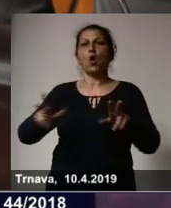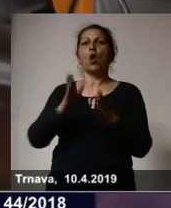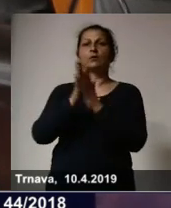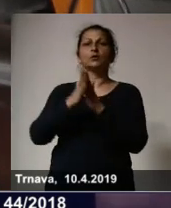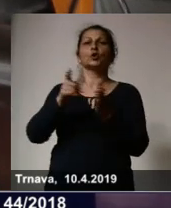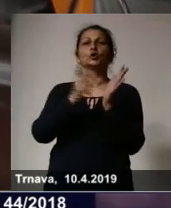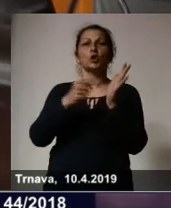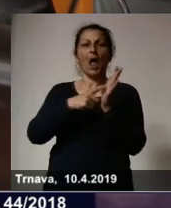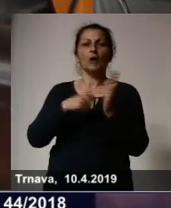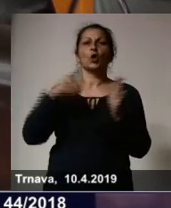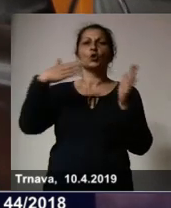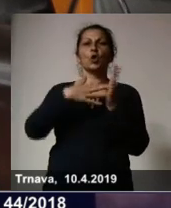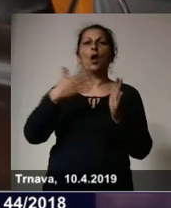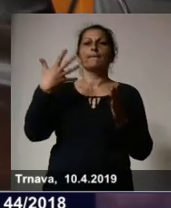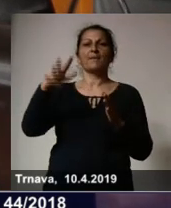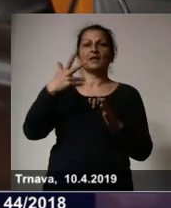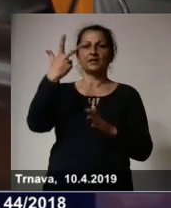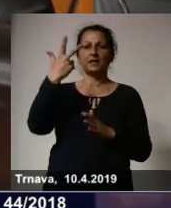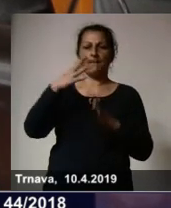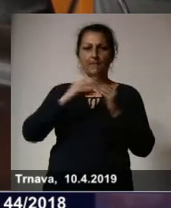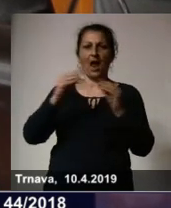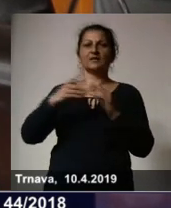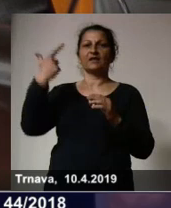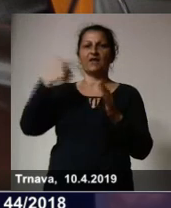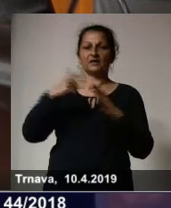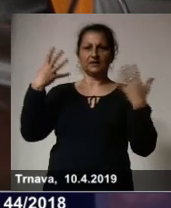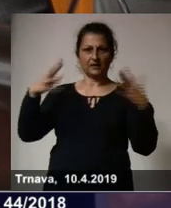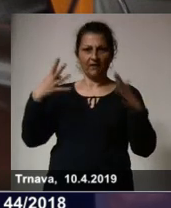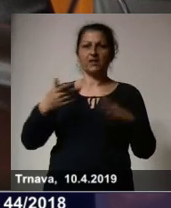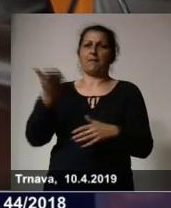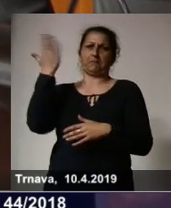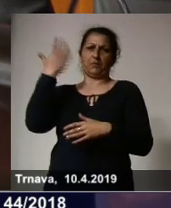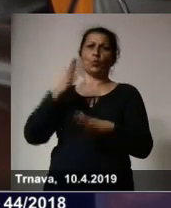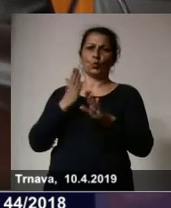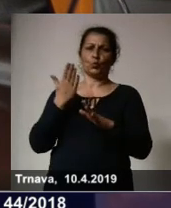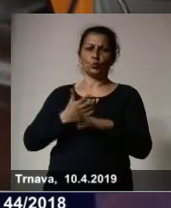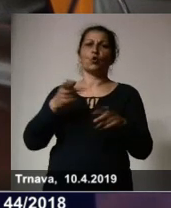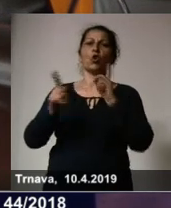do 15.3.2019, ako sme sa dohodli na ostatnom zasadnutí